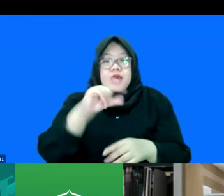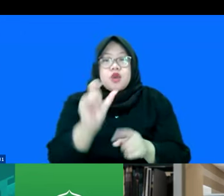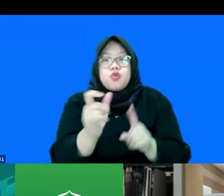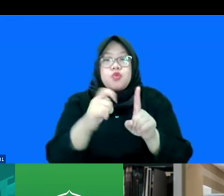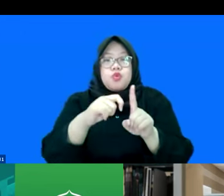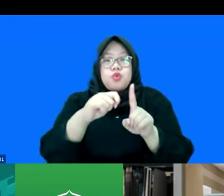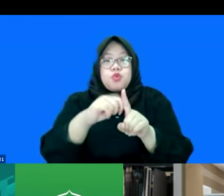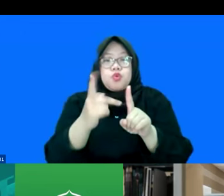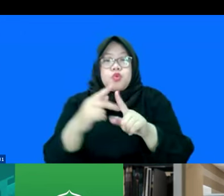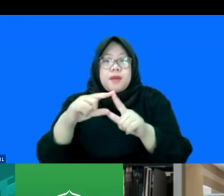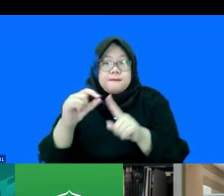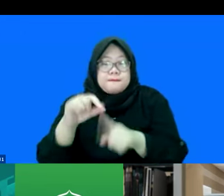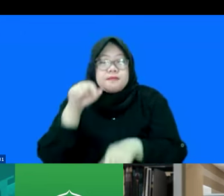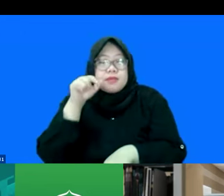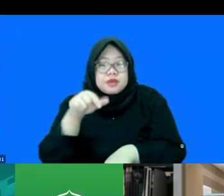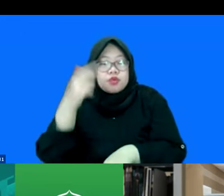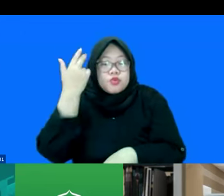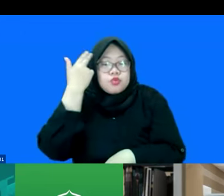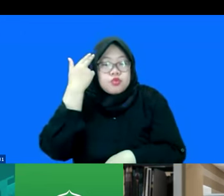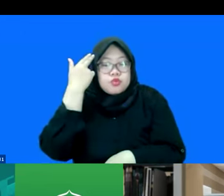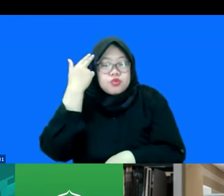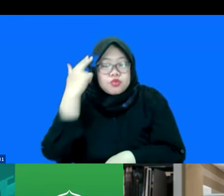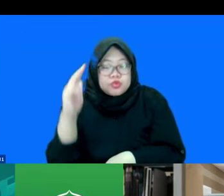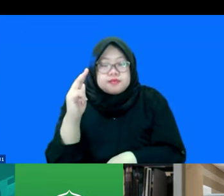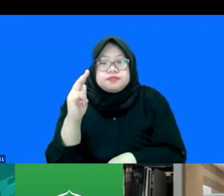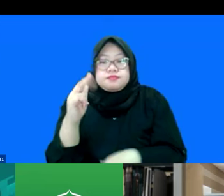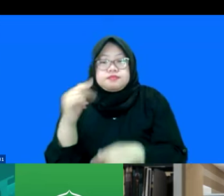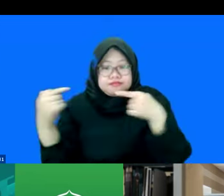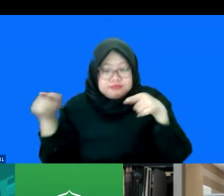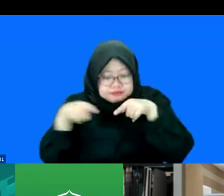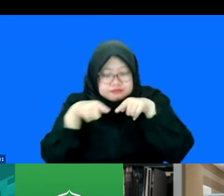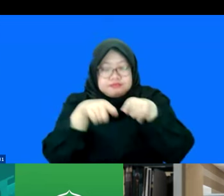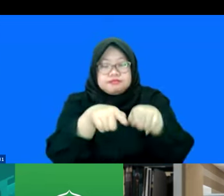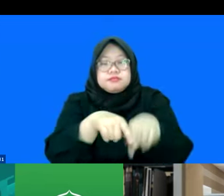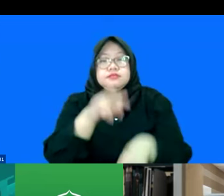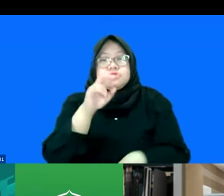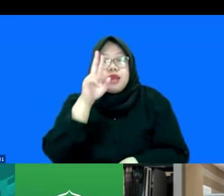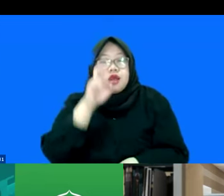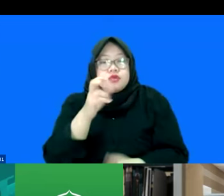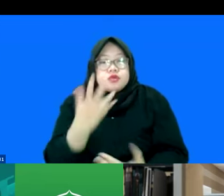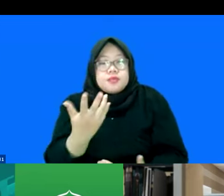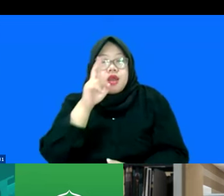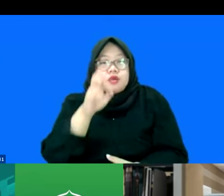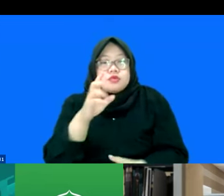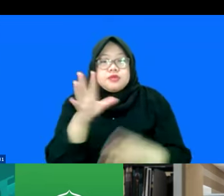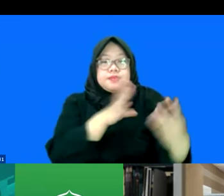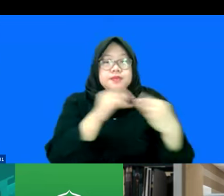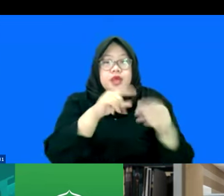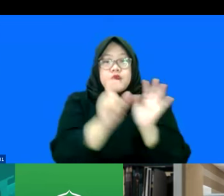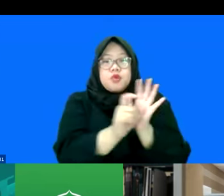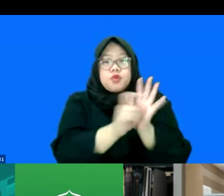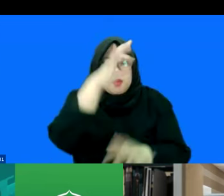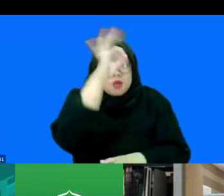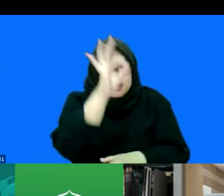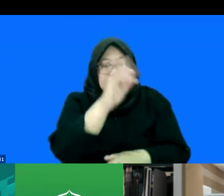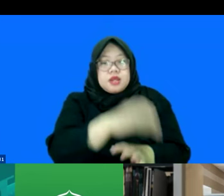pembahasannya dalam rangka supaya sinkron, rasanya memang pembahasan RUU Polri sudah